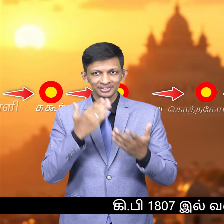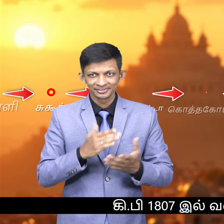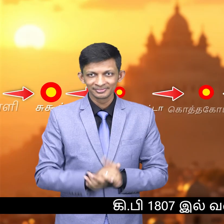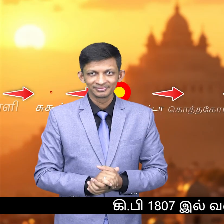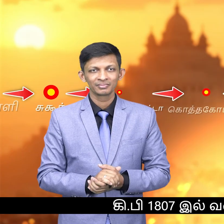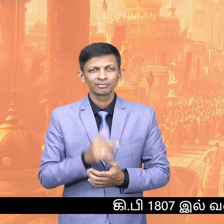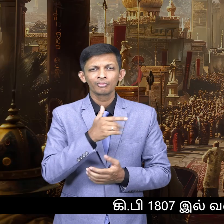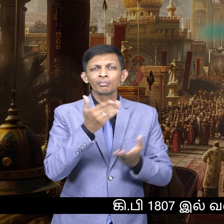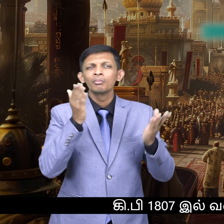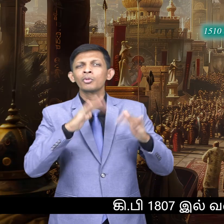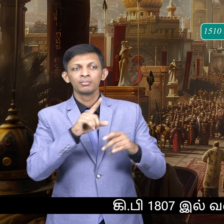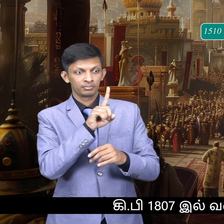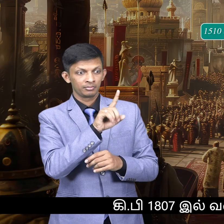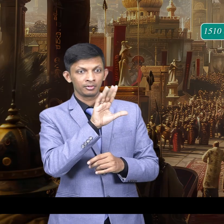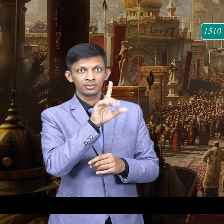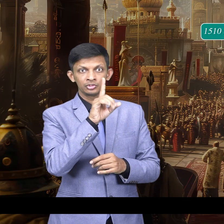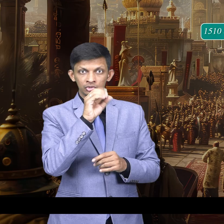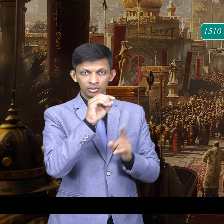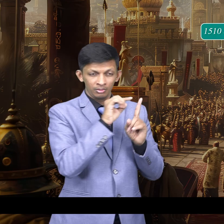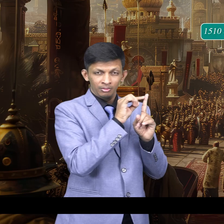1807 வனப்பர்த்திக்கு மாற்றப்பட்டது.